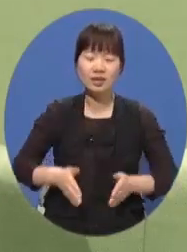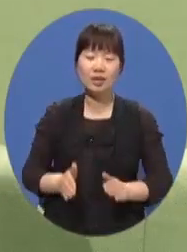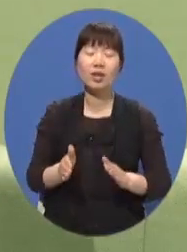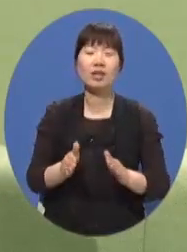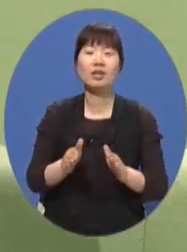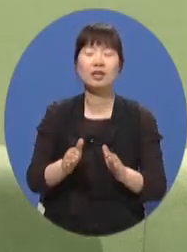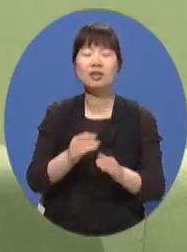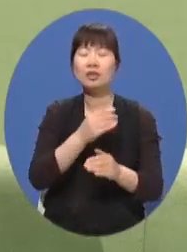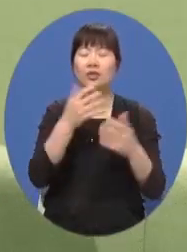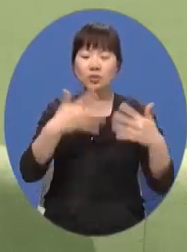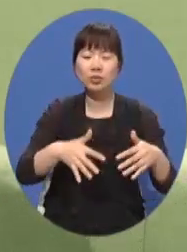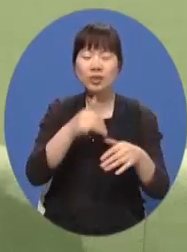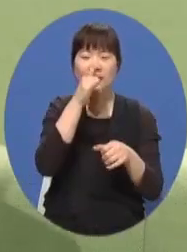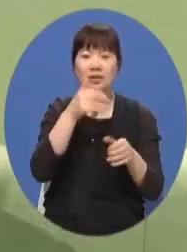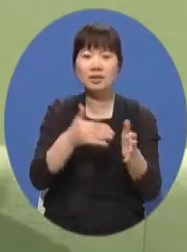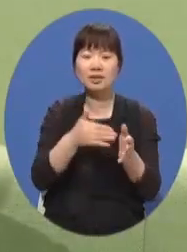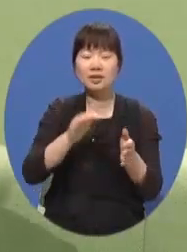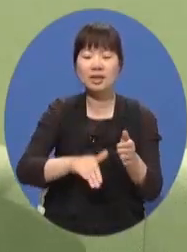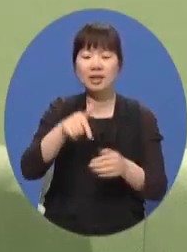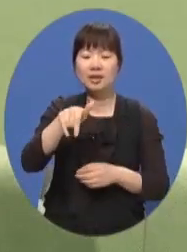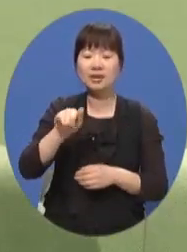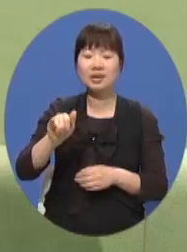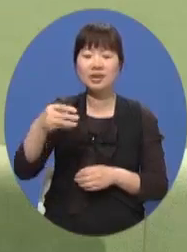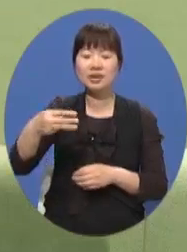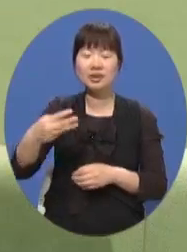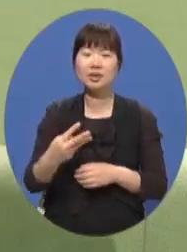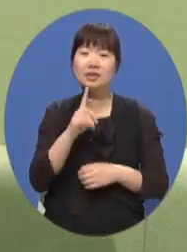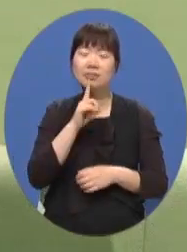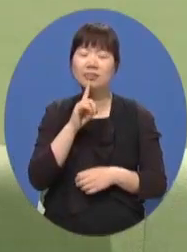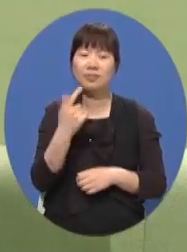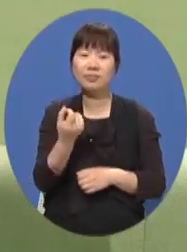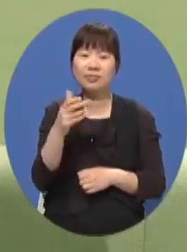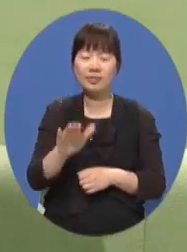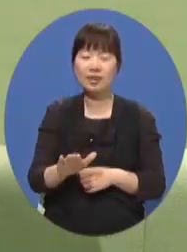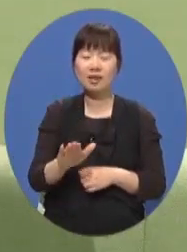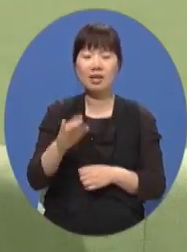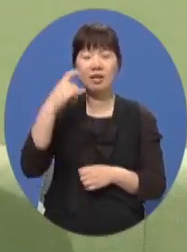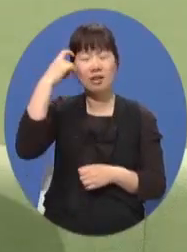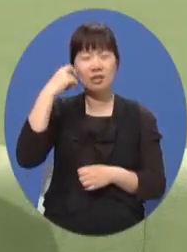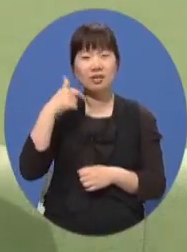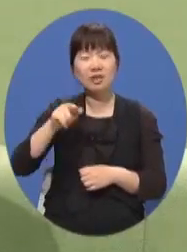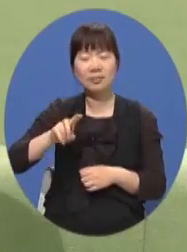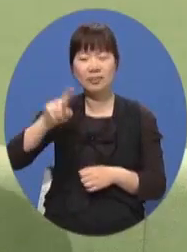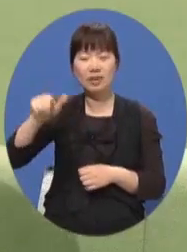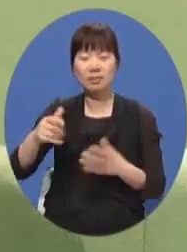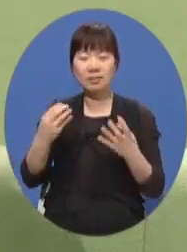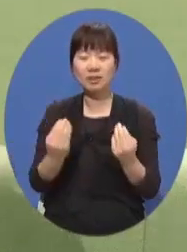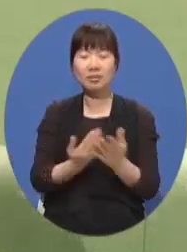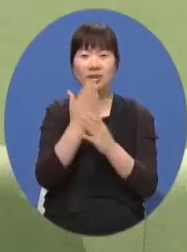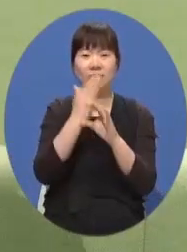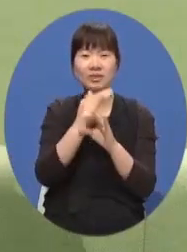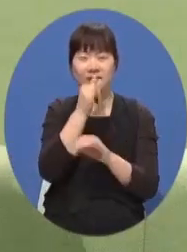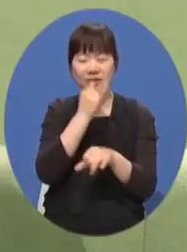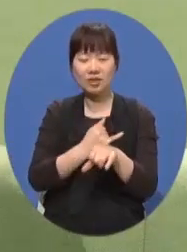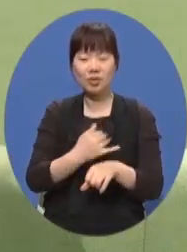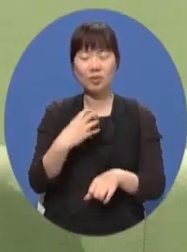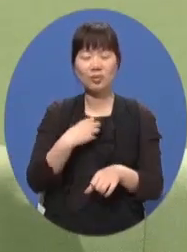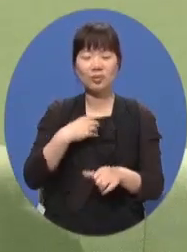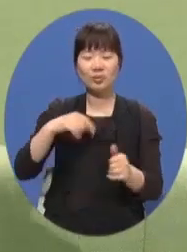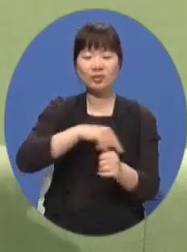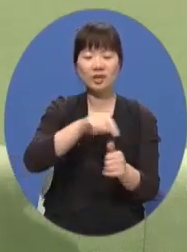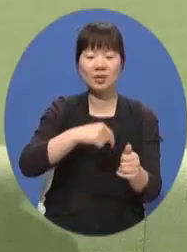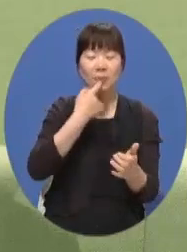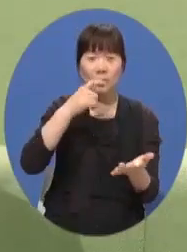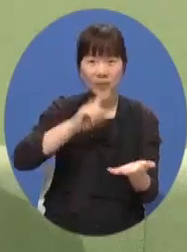선천적인 요소도 있는데요. 네. 그러니까 우리가 기질이라고 하는 거예요. 감각이 많이 발달한 아이들은 이제 위험 자극을 아주